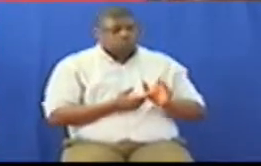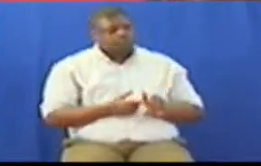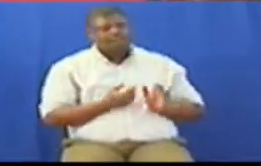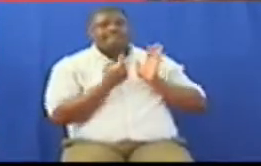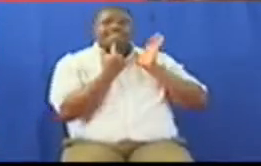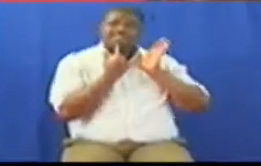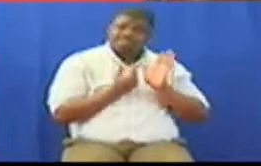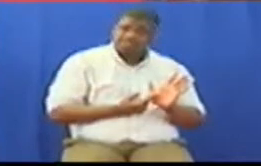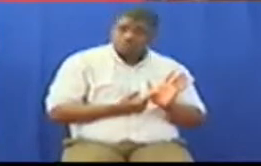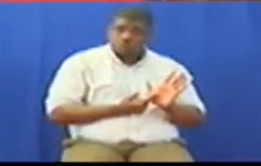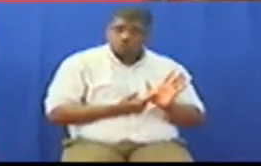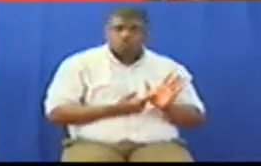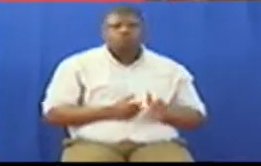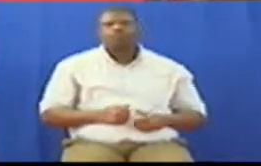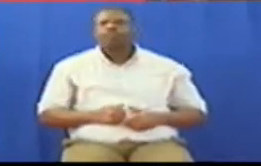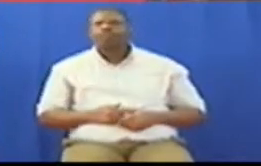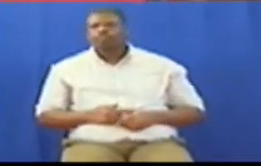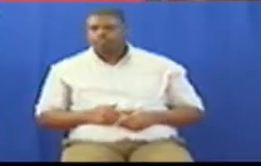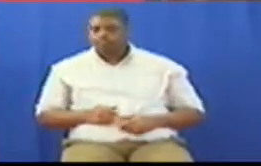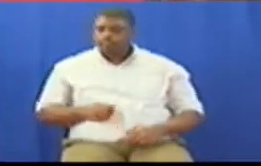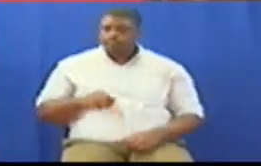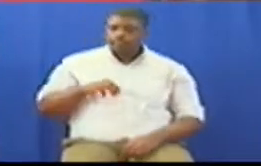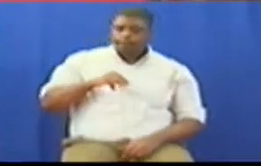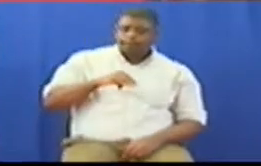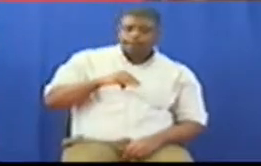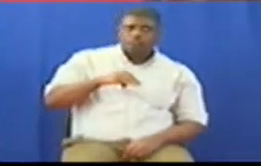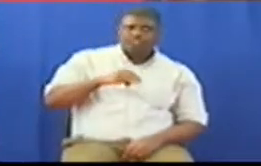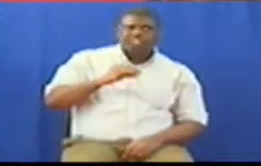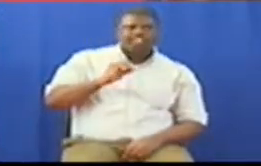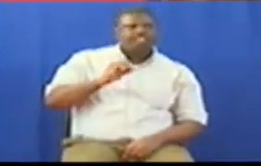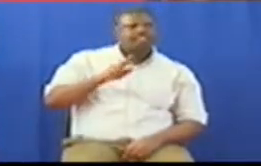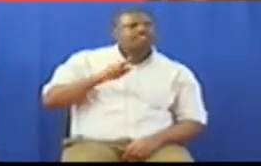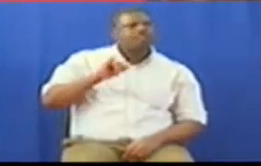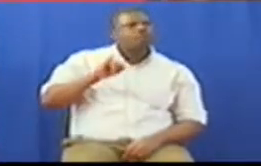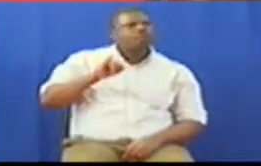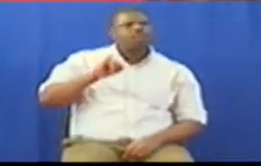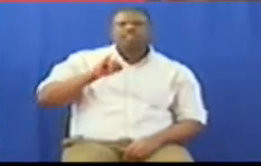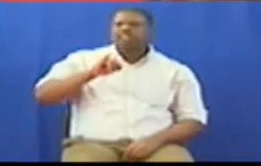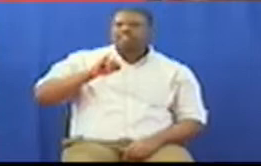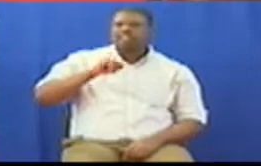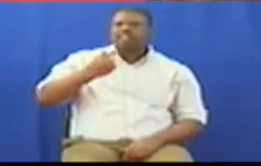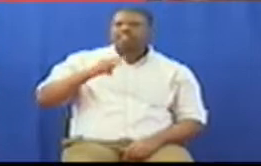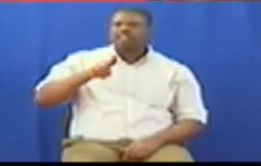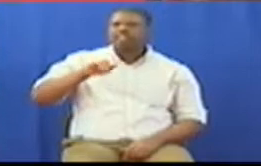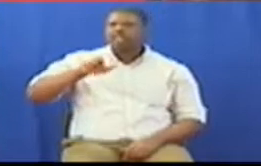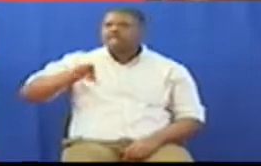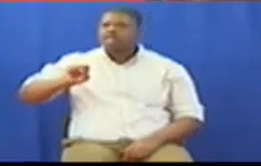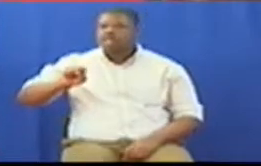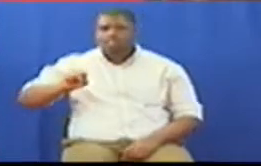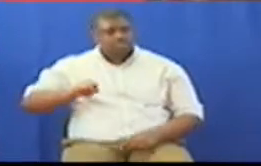Nitoa mfano kwamba twende Mauritius. Mauritius ni nchi ambayo one stop center yake